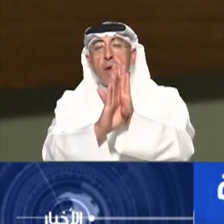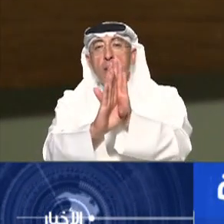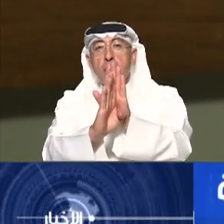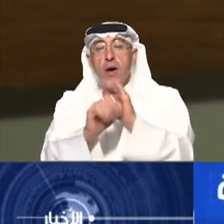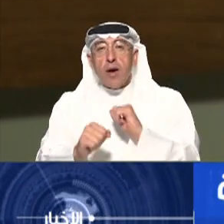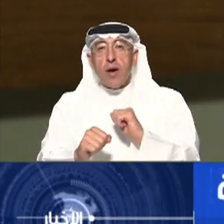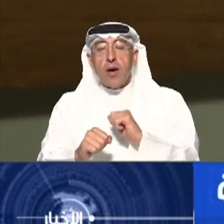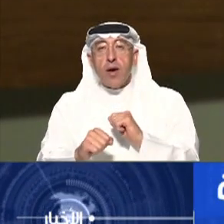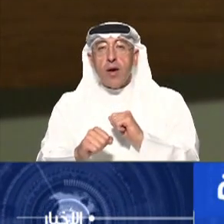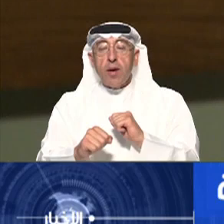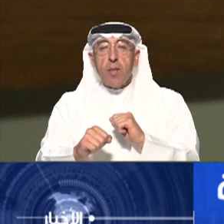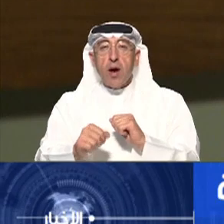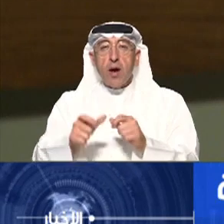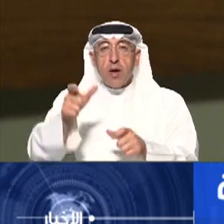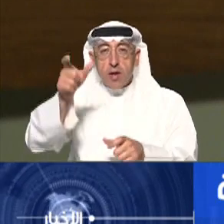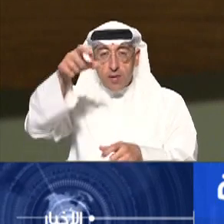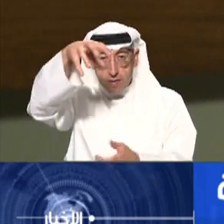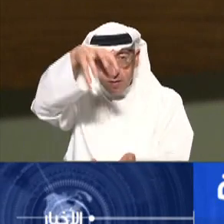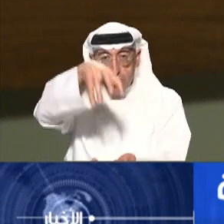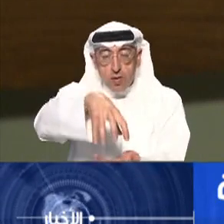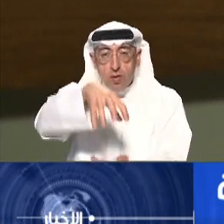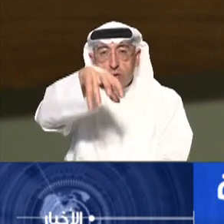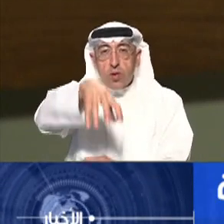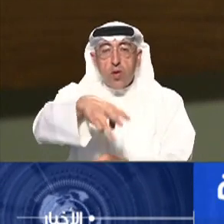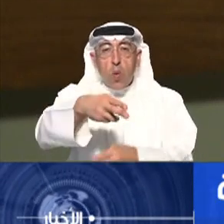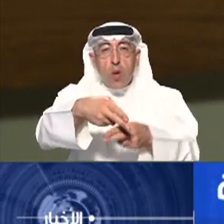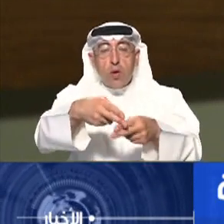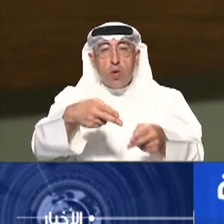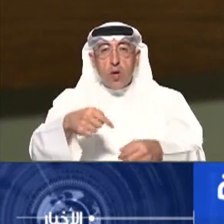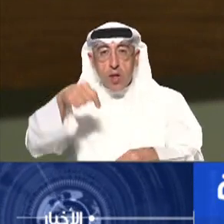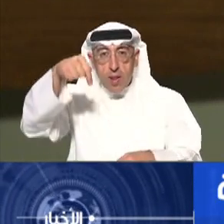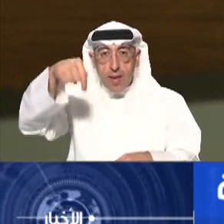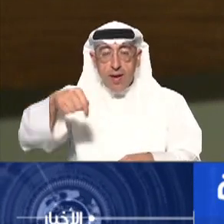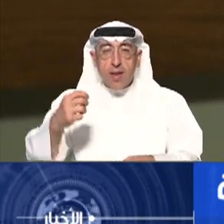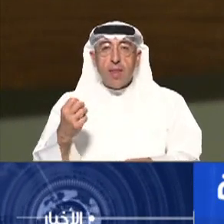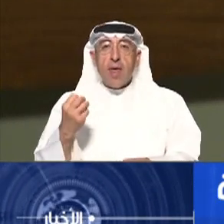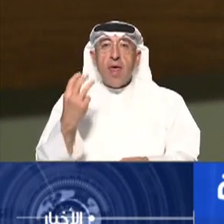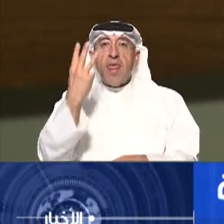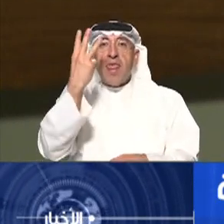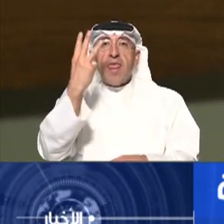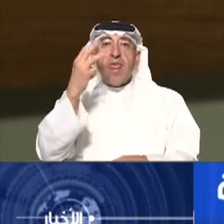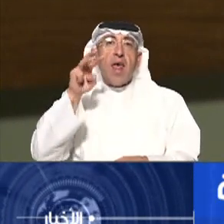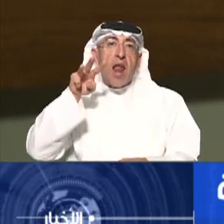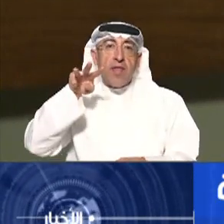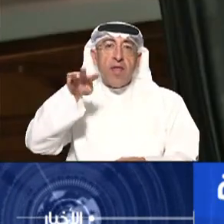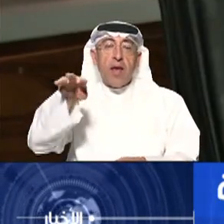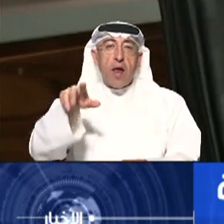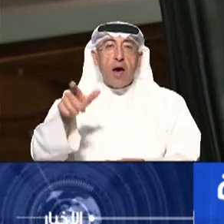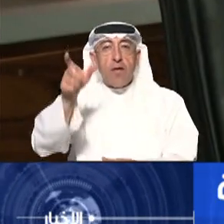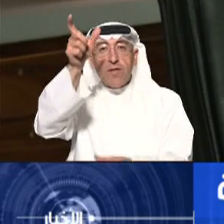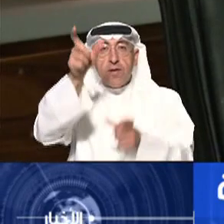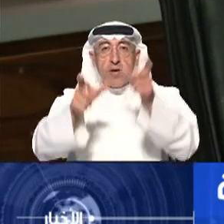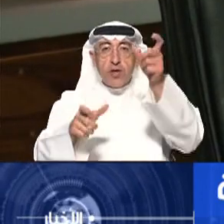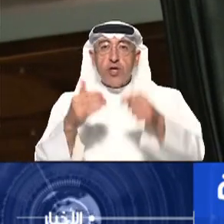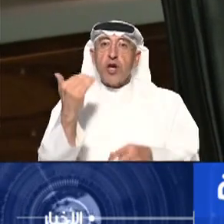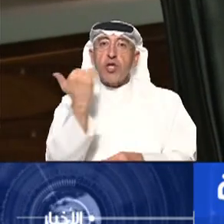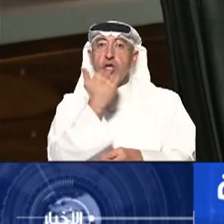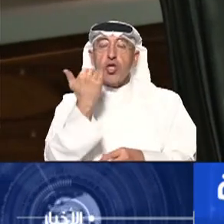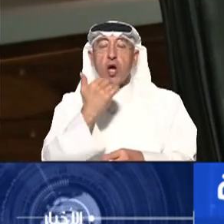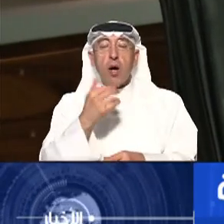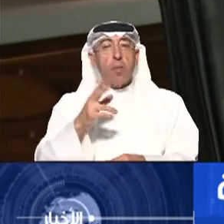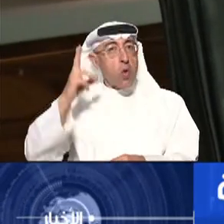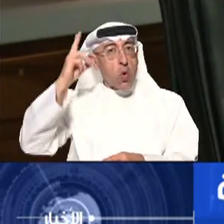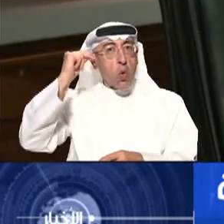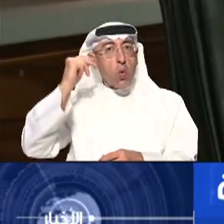إحنا 3000 والعدد في ازدياد، لأن باب التسجيل لغاية الآن مستمر. إذن شباب مبادر